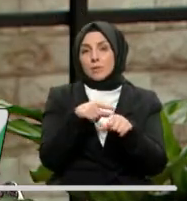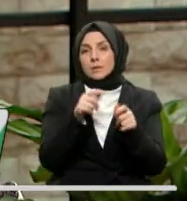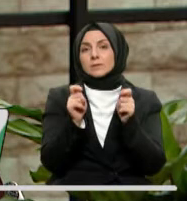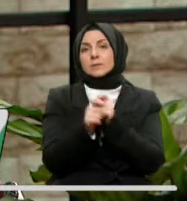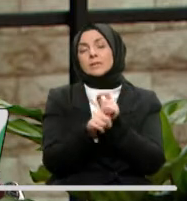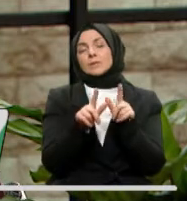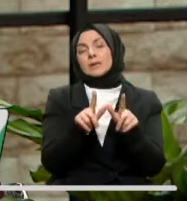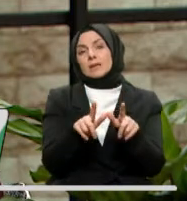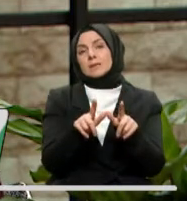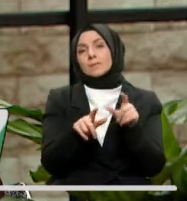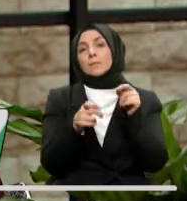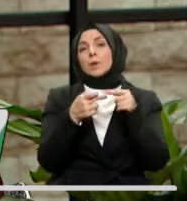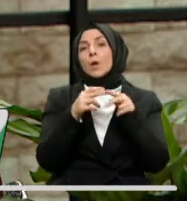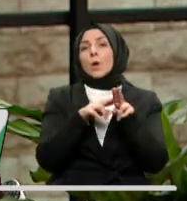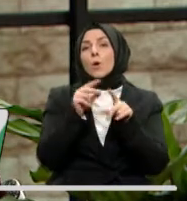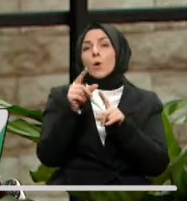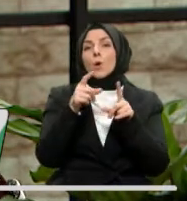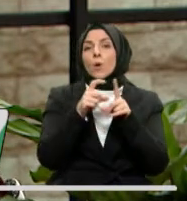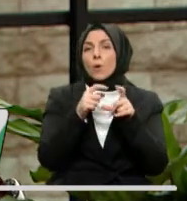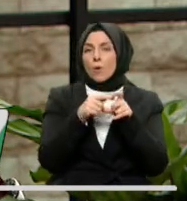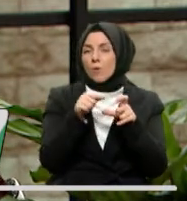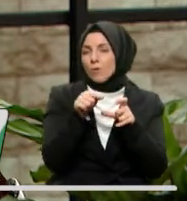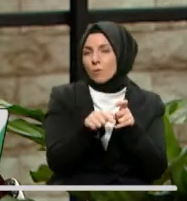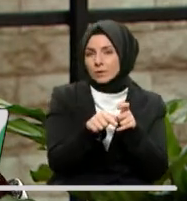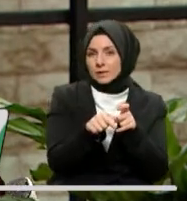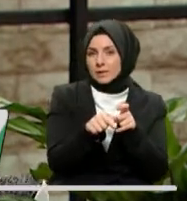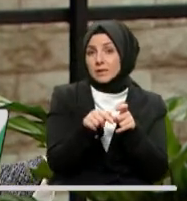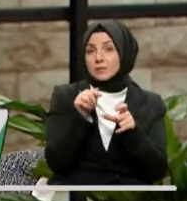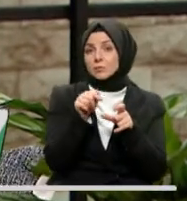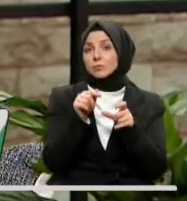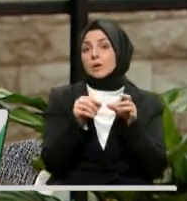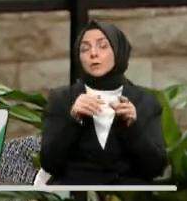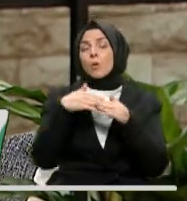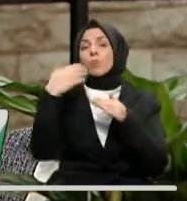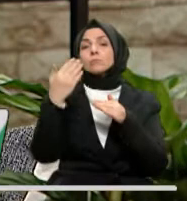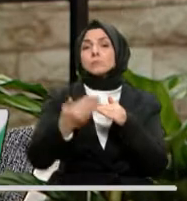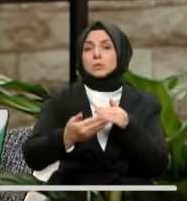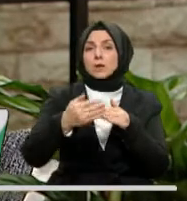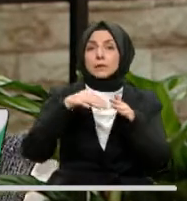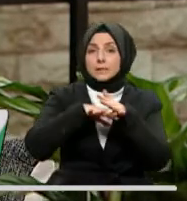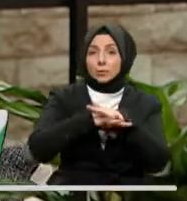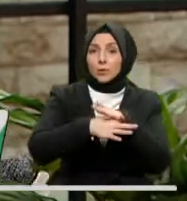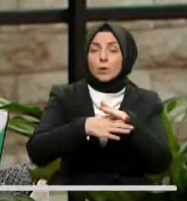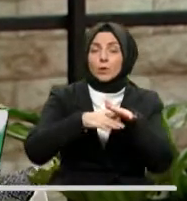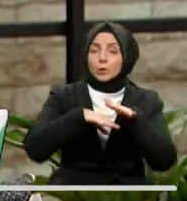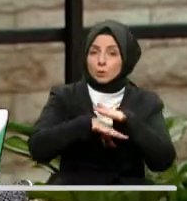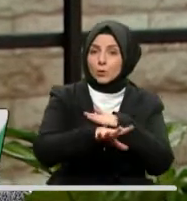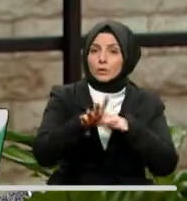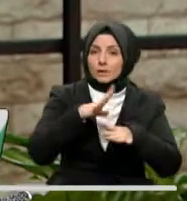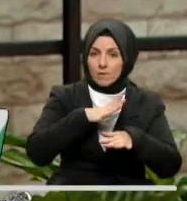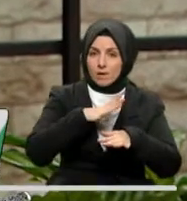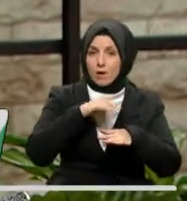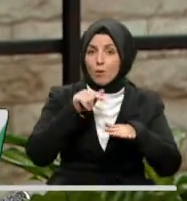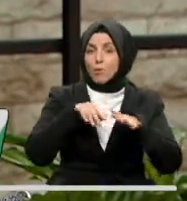değiştiriyorsunuz Orkide de elimizi ama şuradan o dışarıdaki kökler var ya da şöyle eğilim şu dışarıdaki